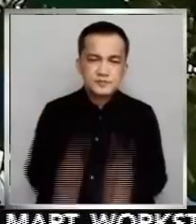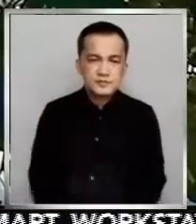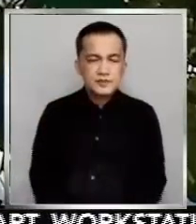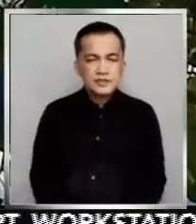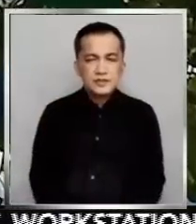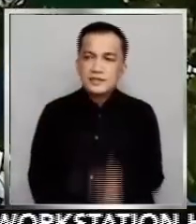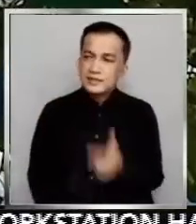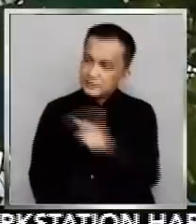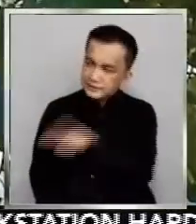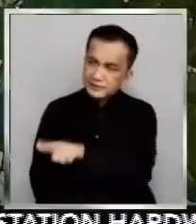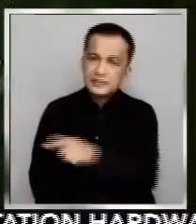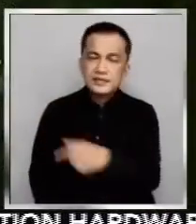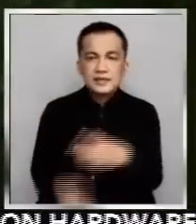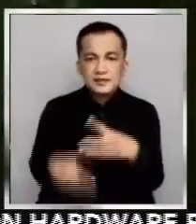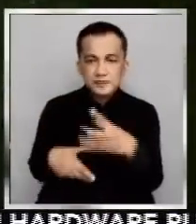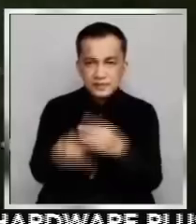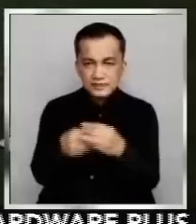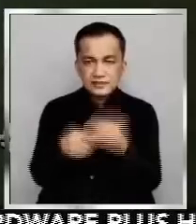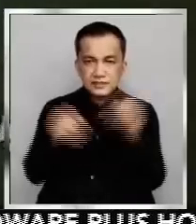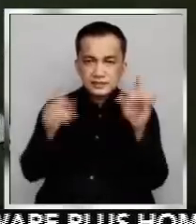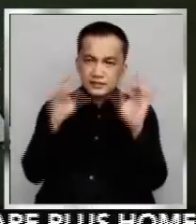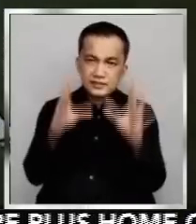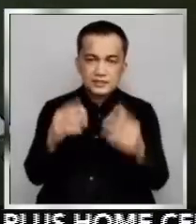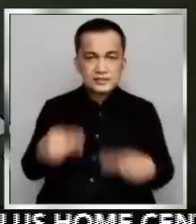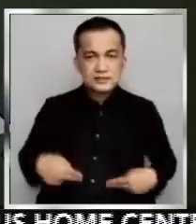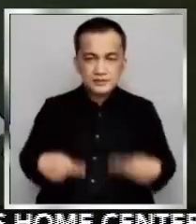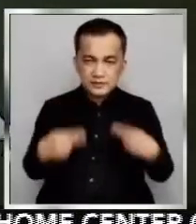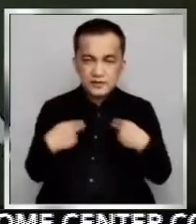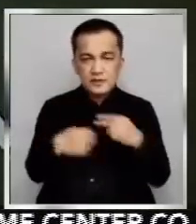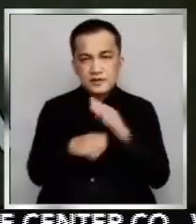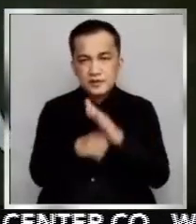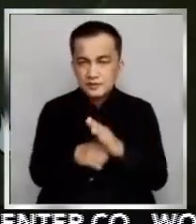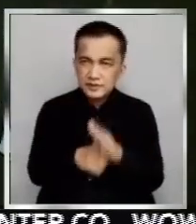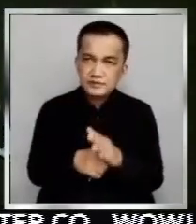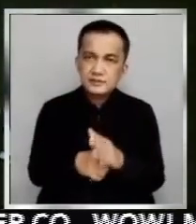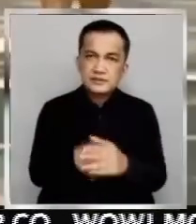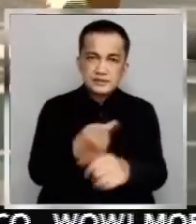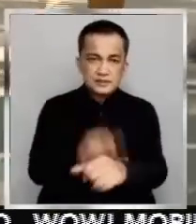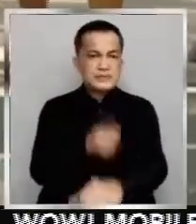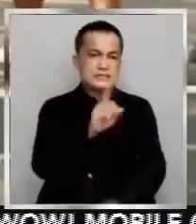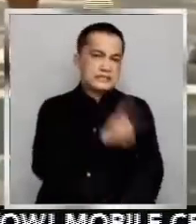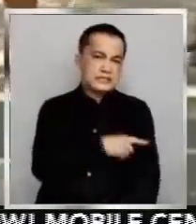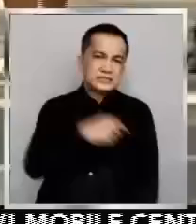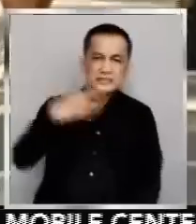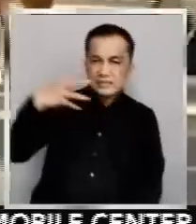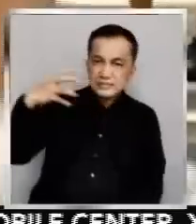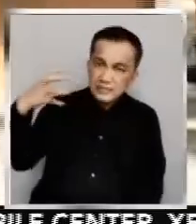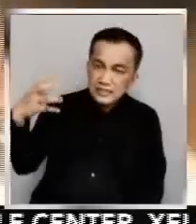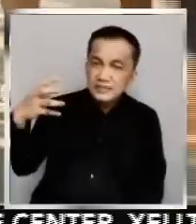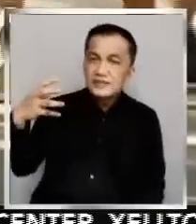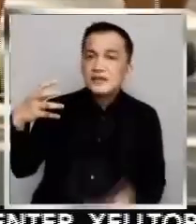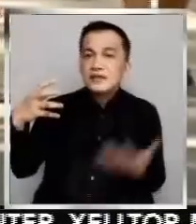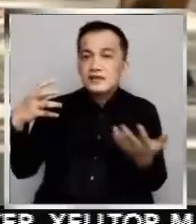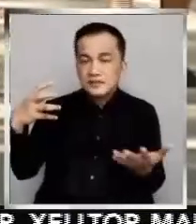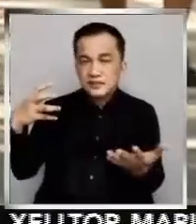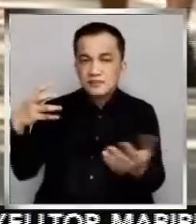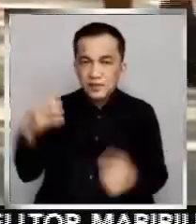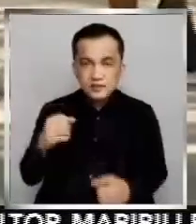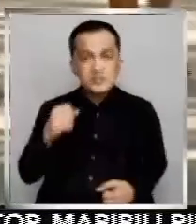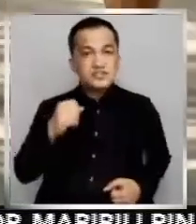sa panganib sa kalusugan. Halimbawa, matindi yung init, tapos sa... Magja-jogging ka